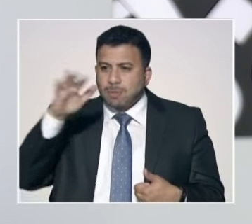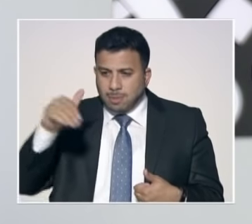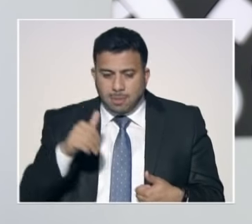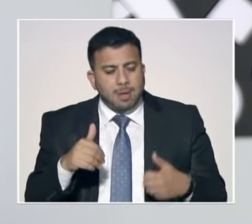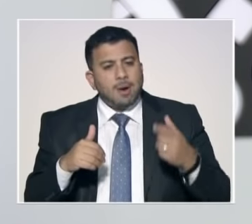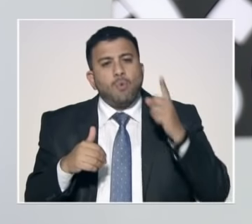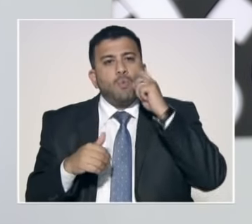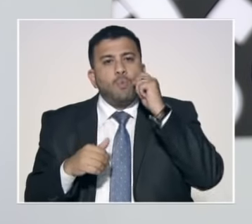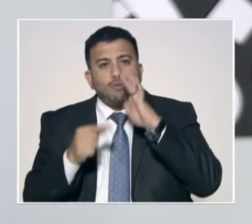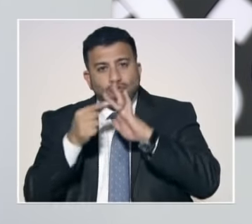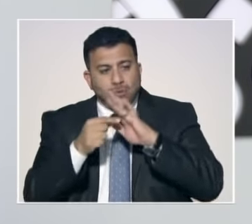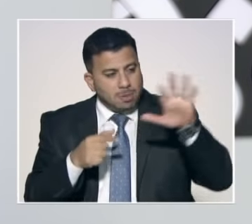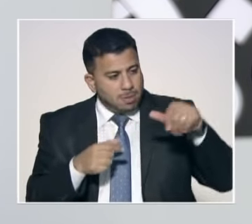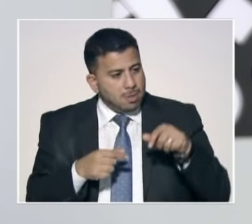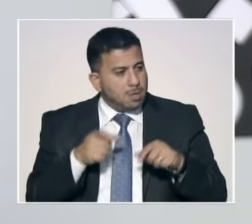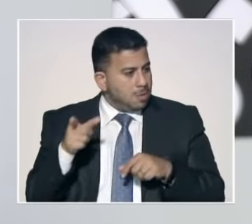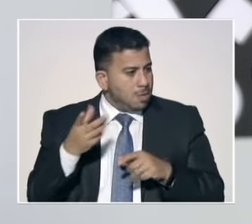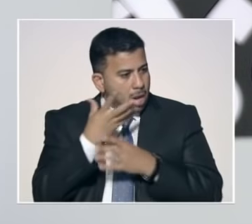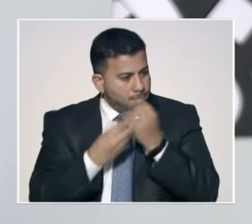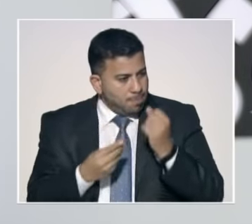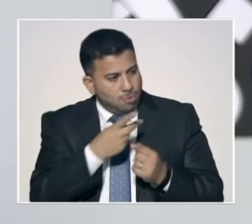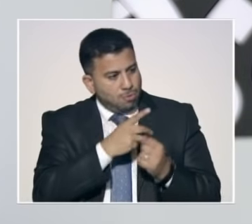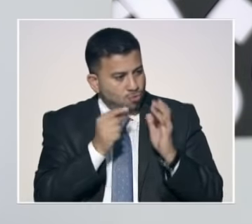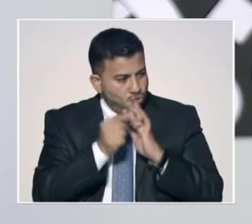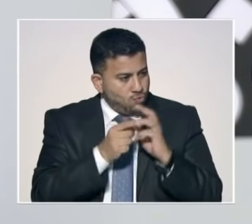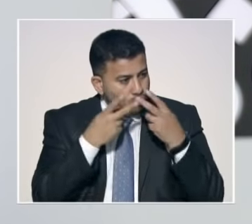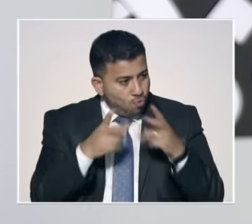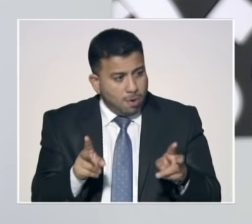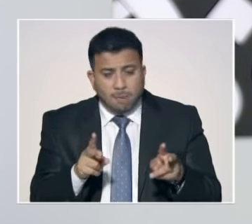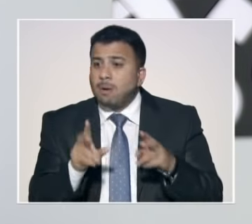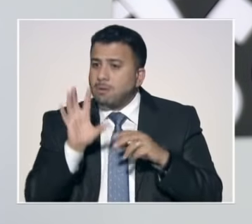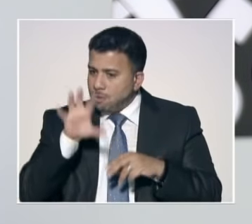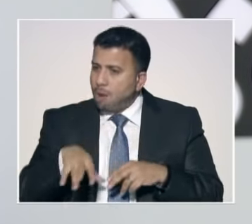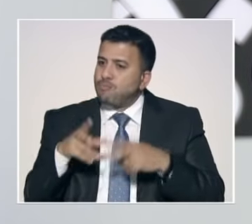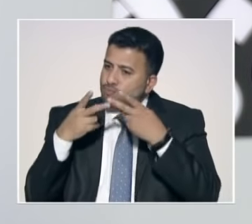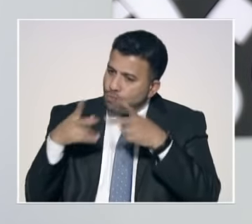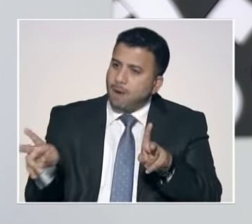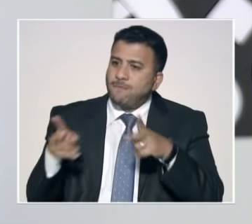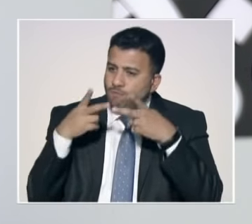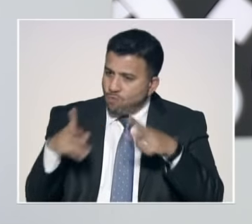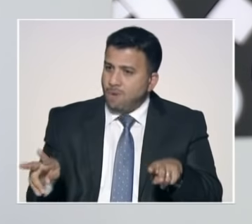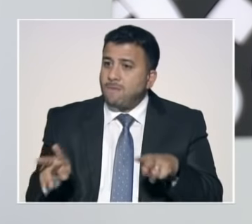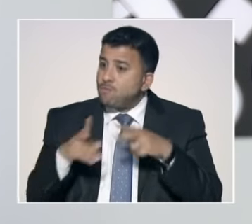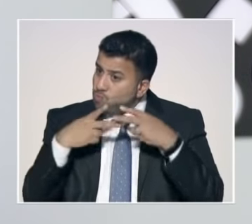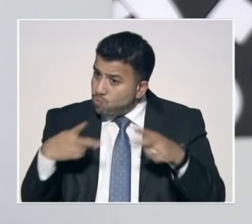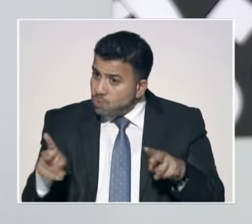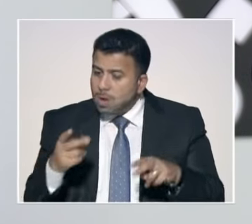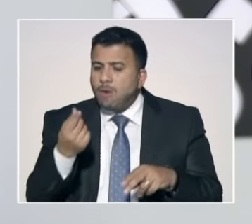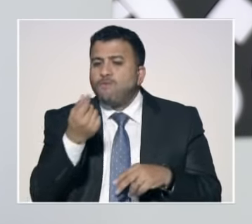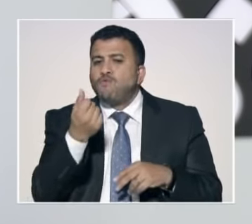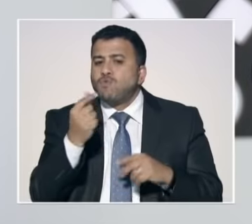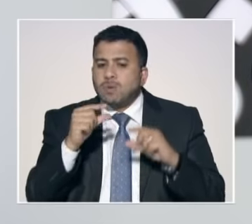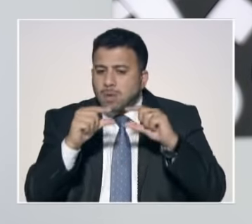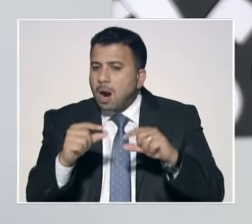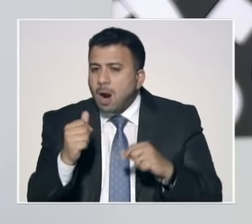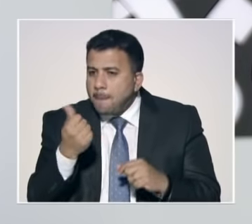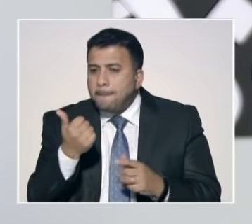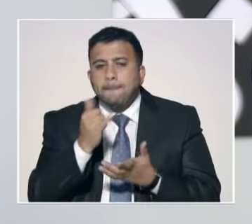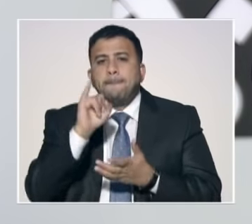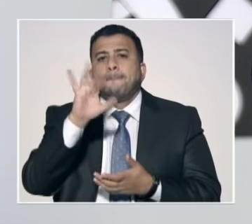زوجتك ابنتي فيقول قبلت، وجود الشهود أيضا يشهدون، وربما يذكر المهر أو لا يذكر المهر،